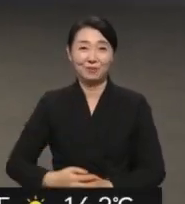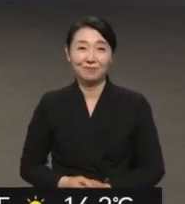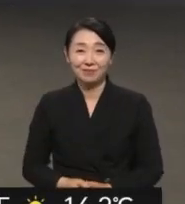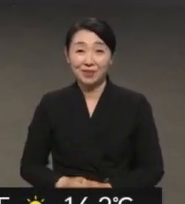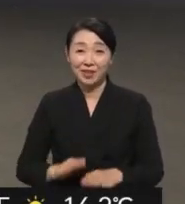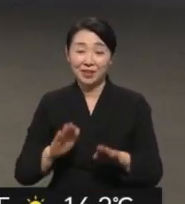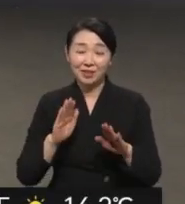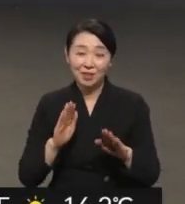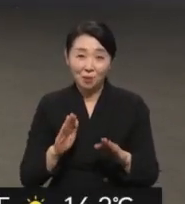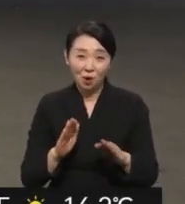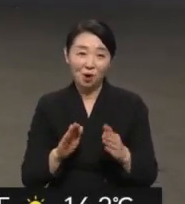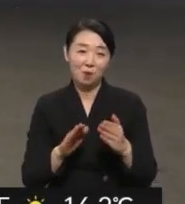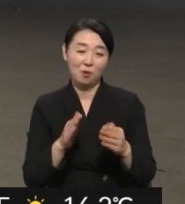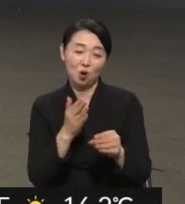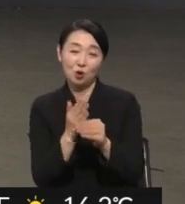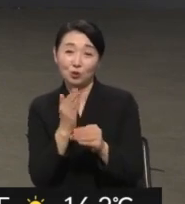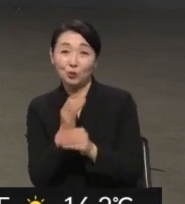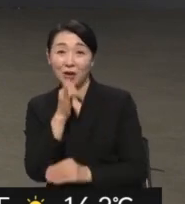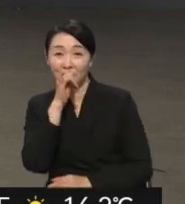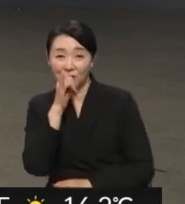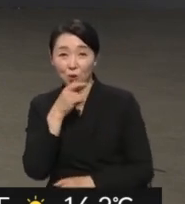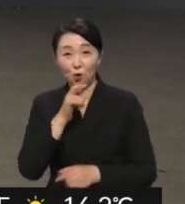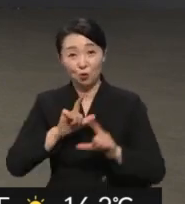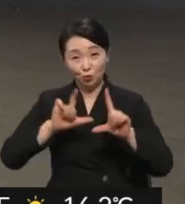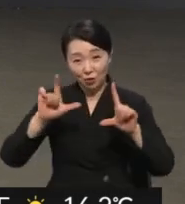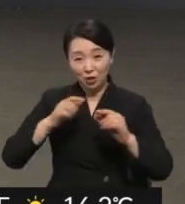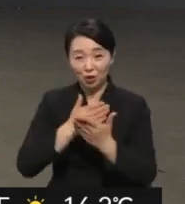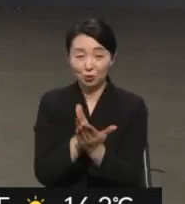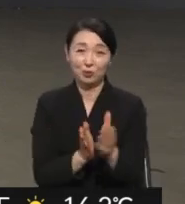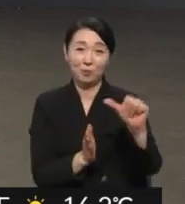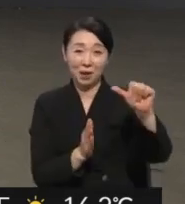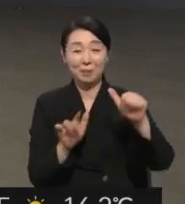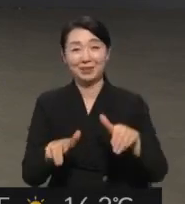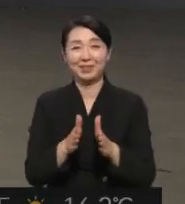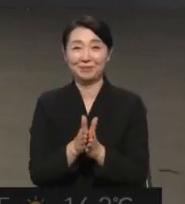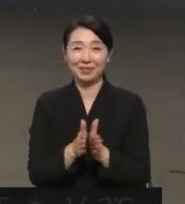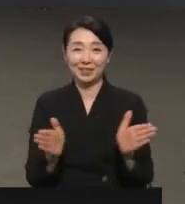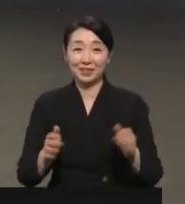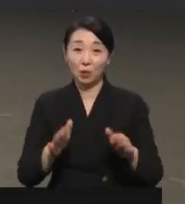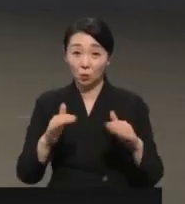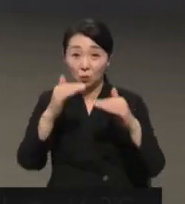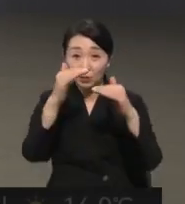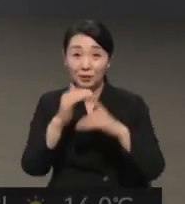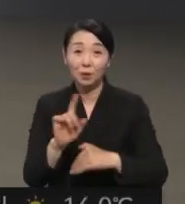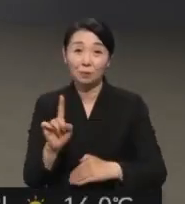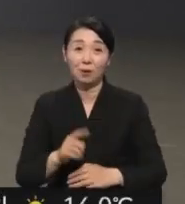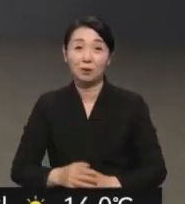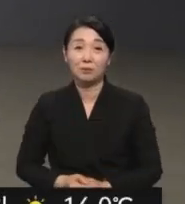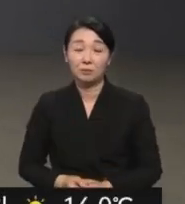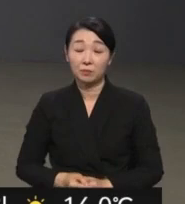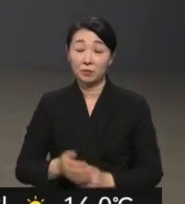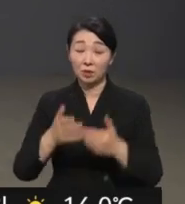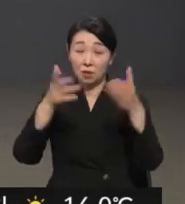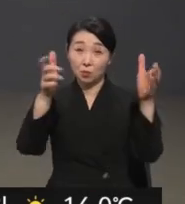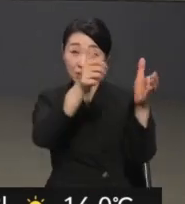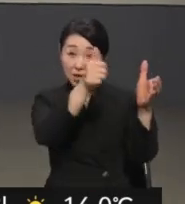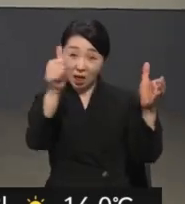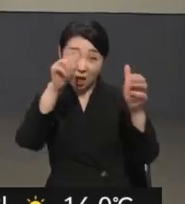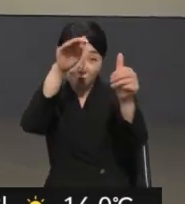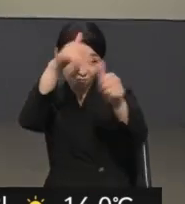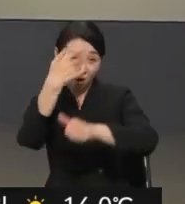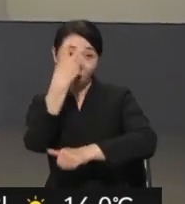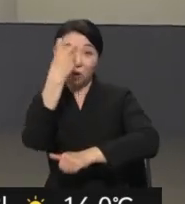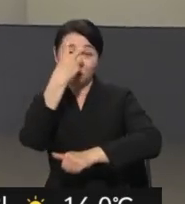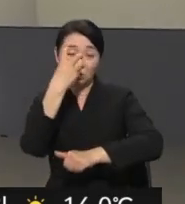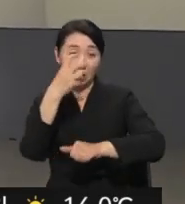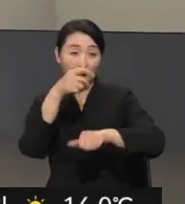중간까지 왔습니다. 수요일에 뉴스픽5 바로 시작하겠습니다. 네, 오늘 준비한 소식은요. 윗선 수사,